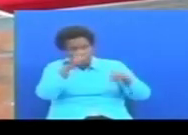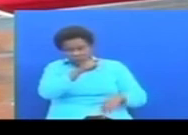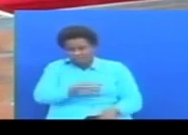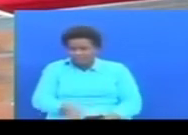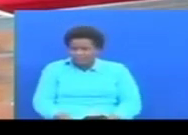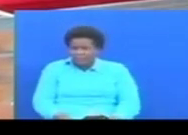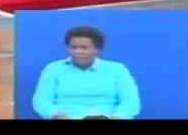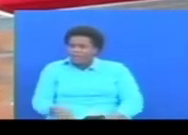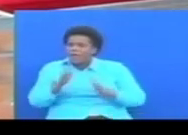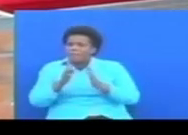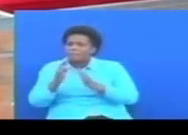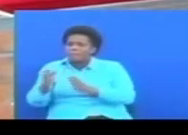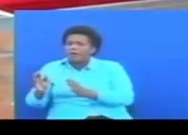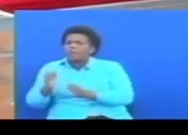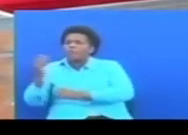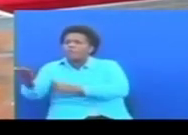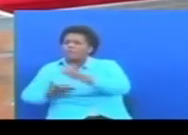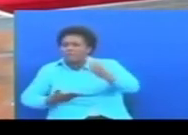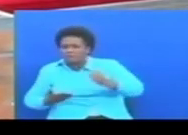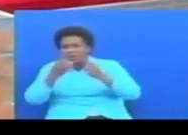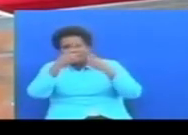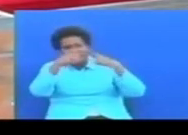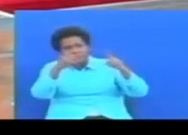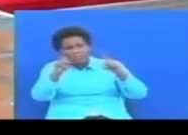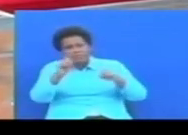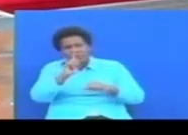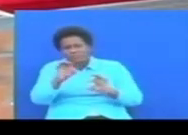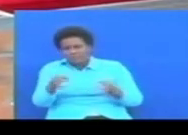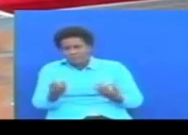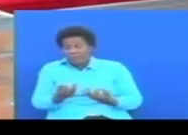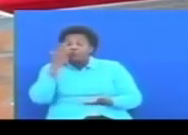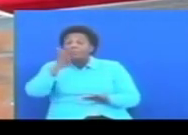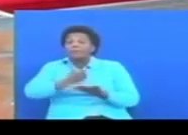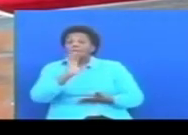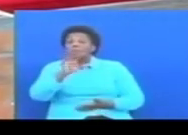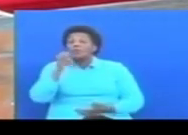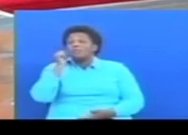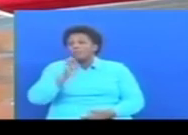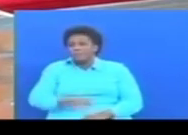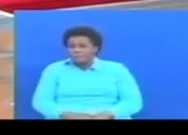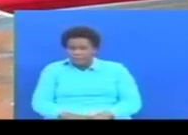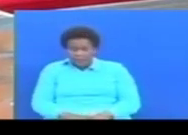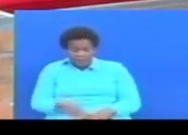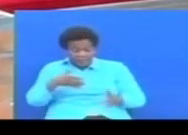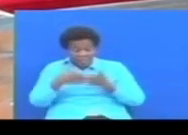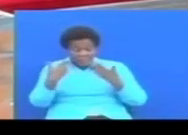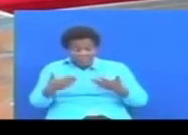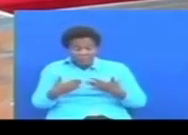wa uvunaji, harvesting plan. Kwa mujibu wa mpango wa usimamizi, kiasi cha hekta